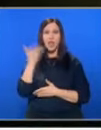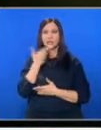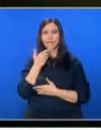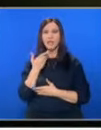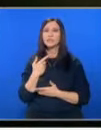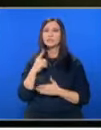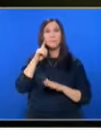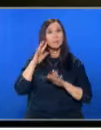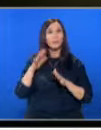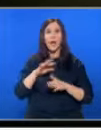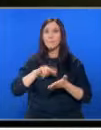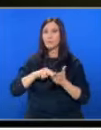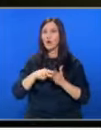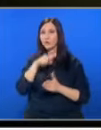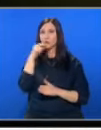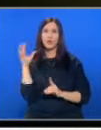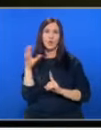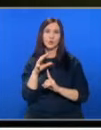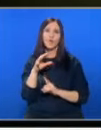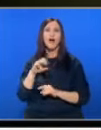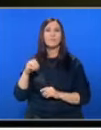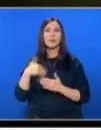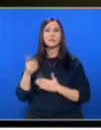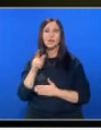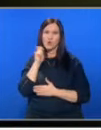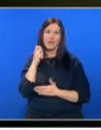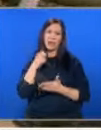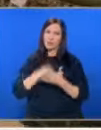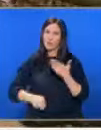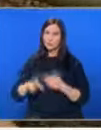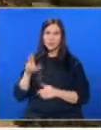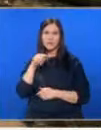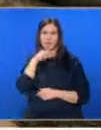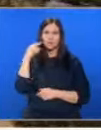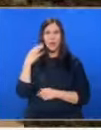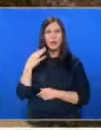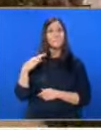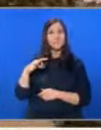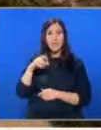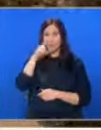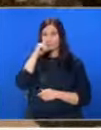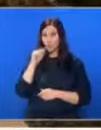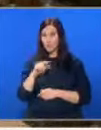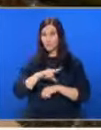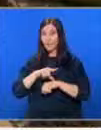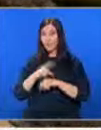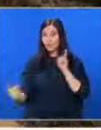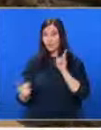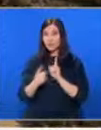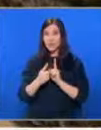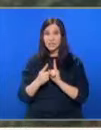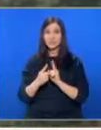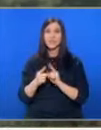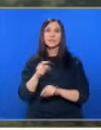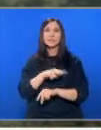за предполагаеми планове на Русия да атакува Европа след Украина са глупости, заяви руският президент Владимир Путин по време на среща с